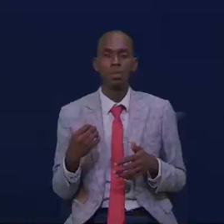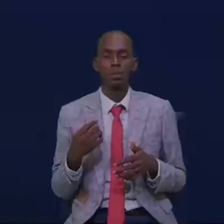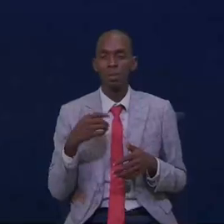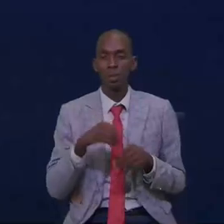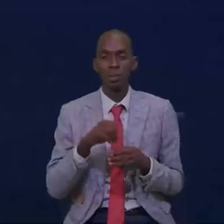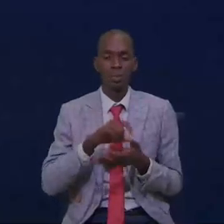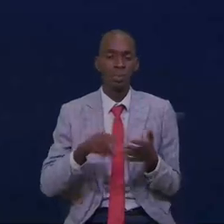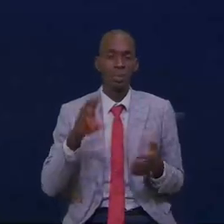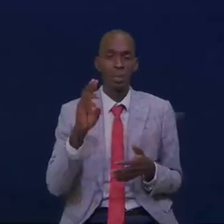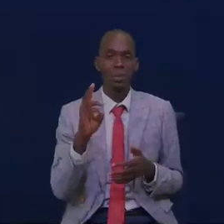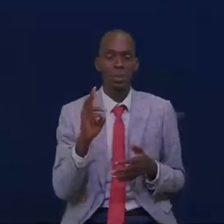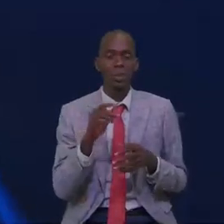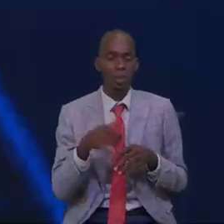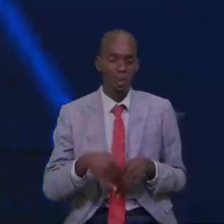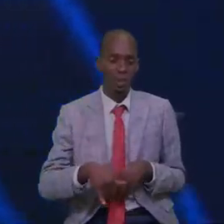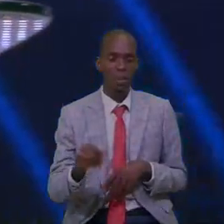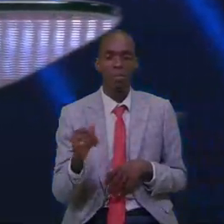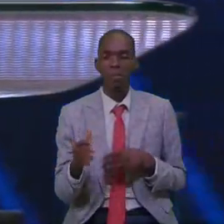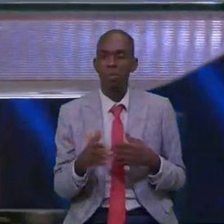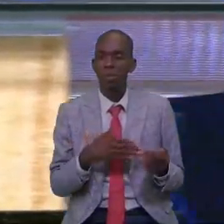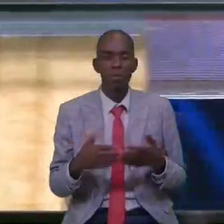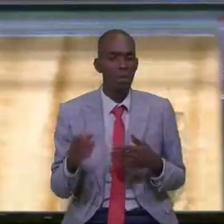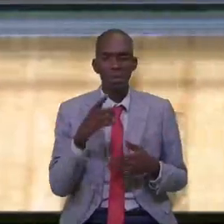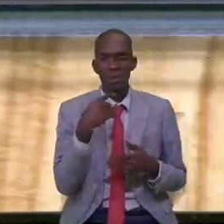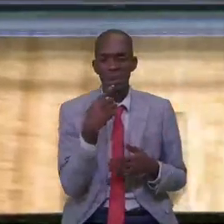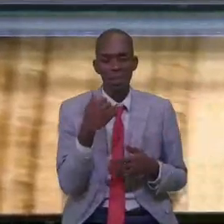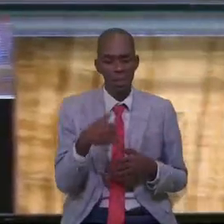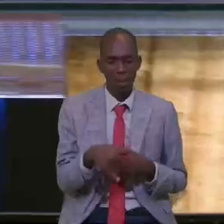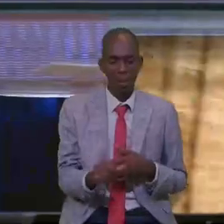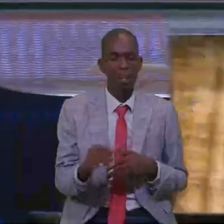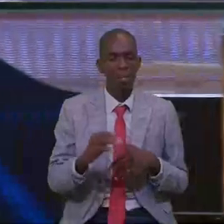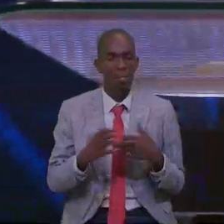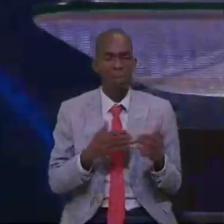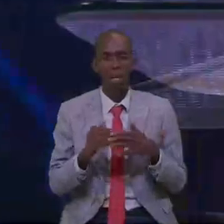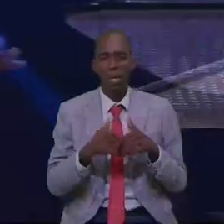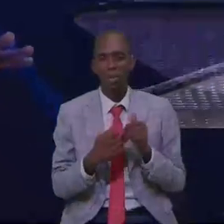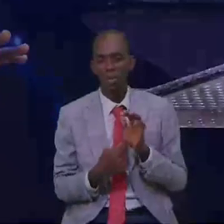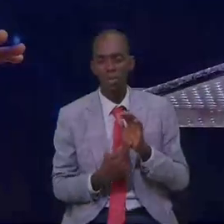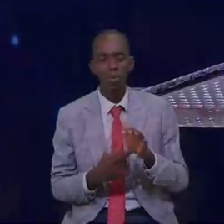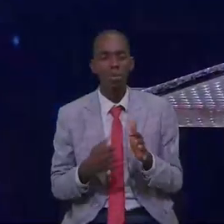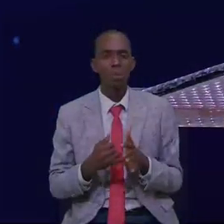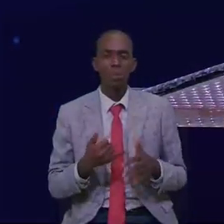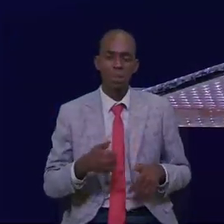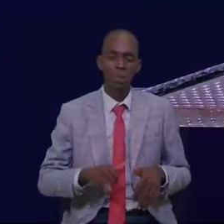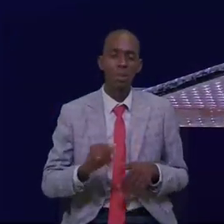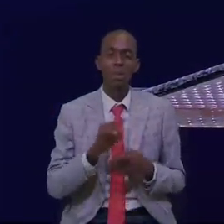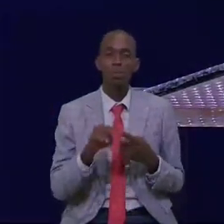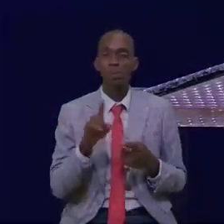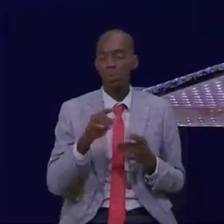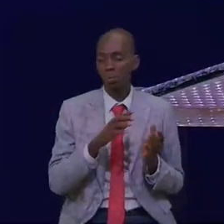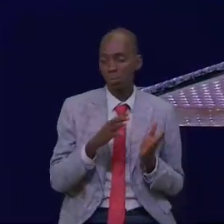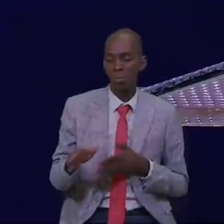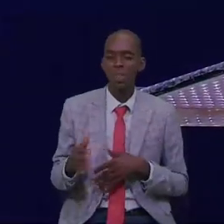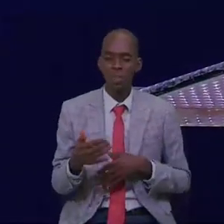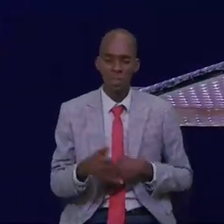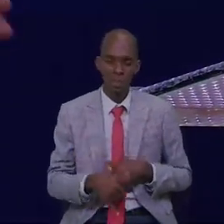6. Quel que soit ce qu'ils disent, quelle que soit leur réaction, oui, quoi qu'ils rejettent,